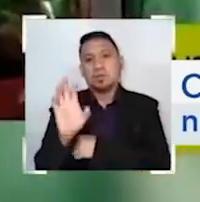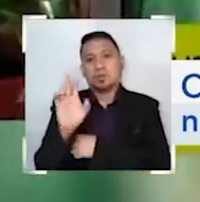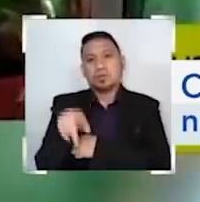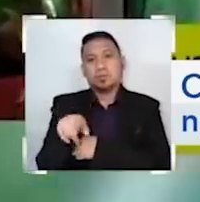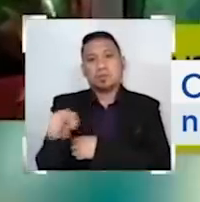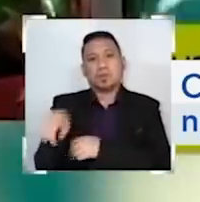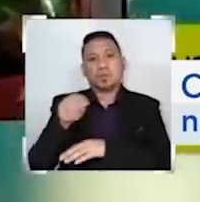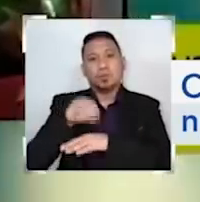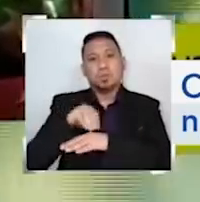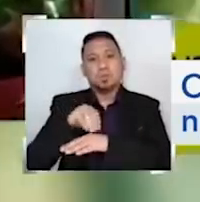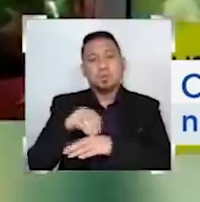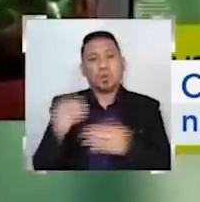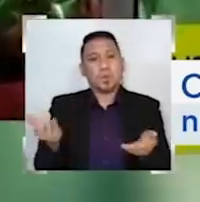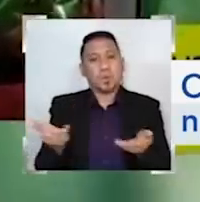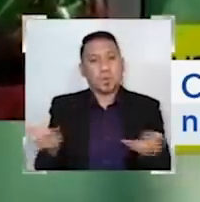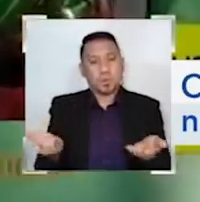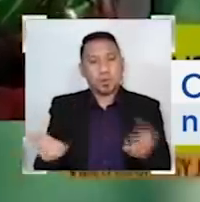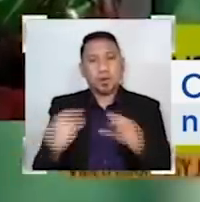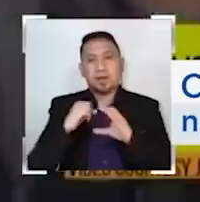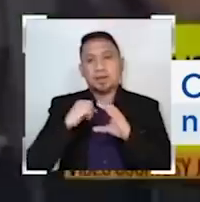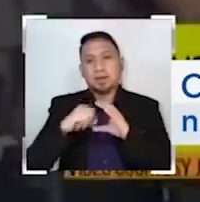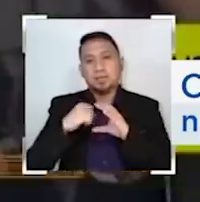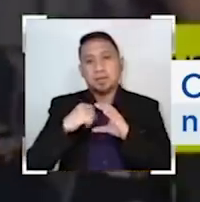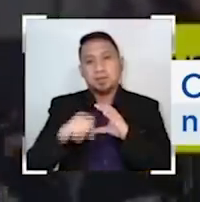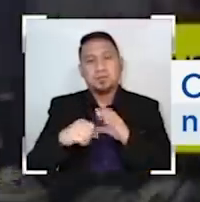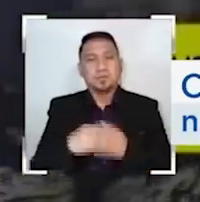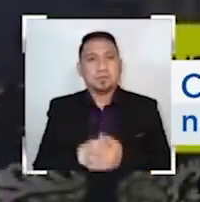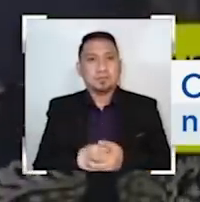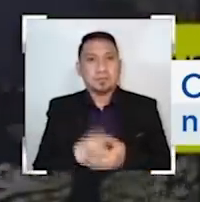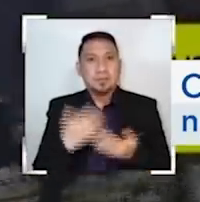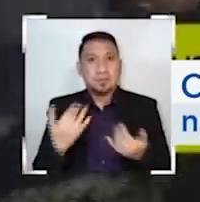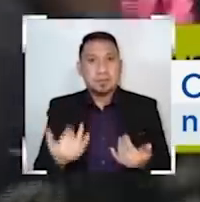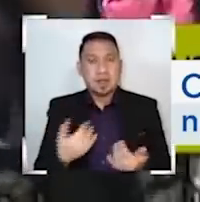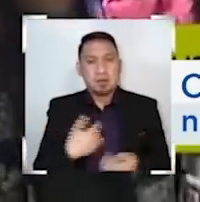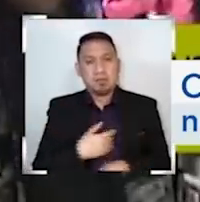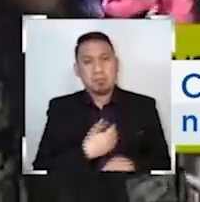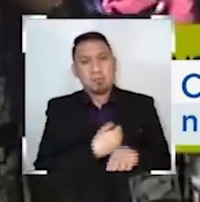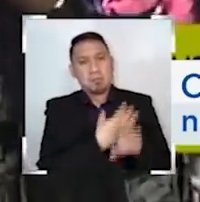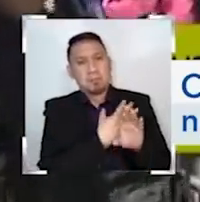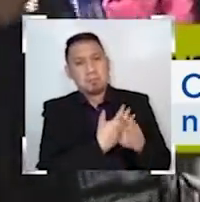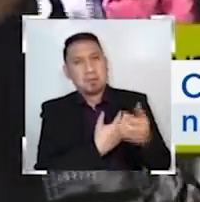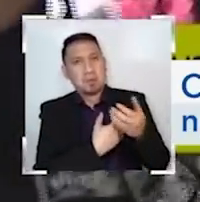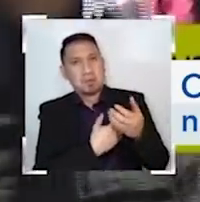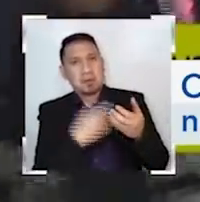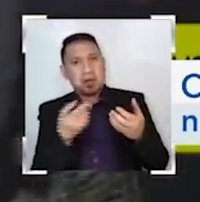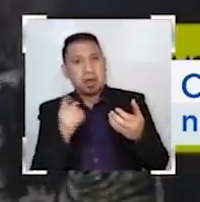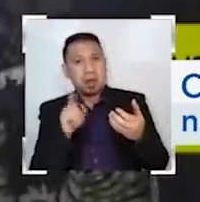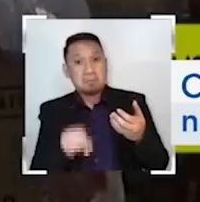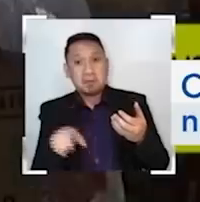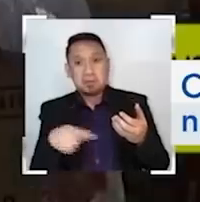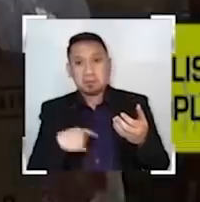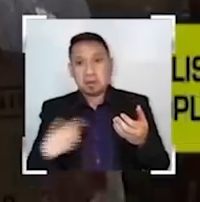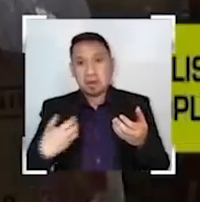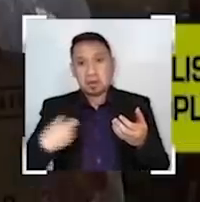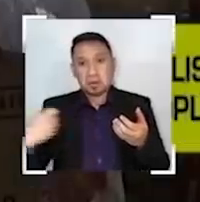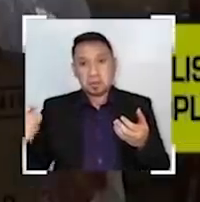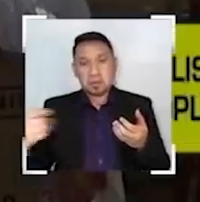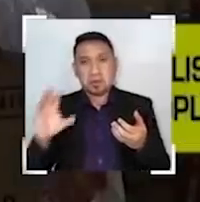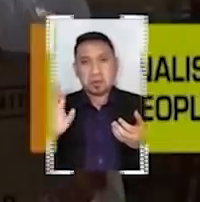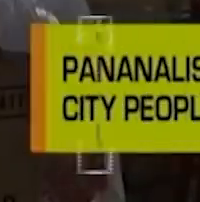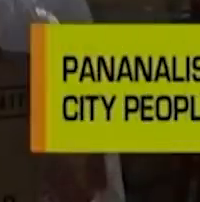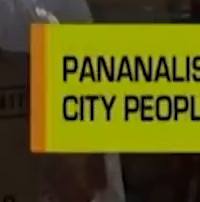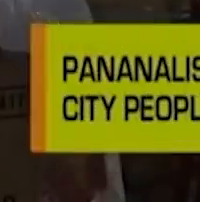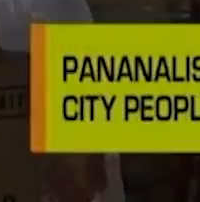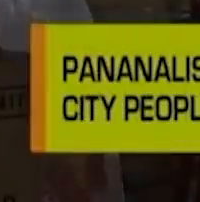Naga, Camarines Sur. Kwento ng tindera, may ka-video call siya nang mangyari ang pagnanakaw. Patuloy ang